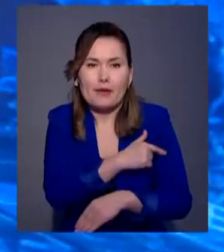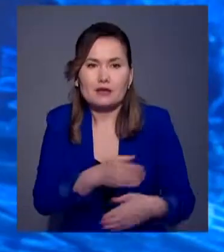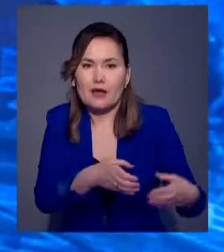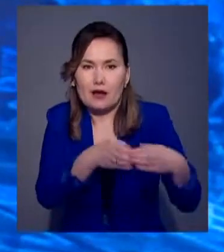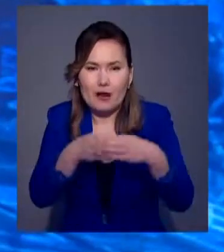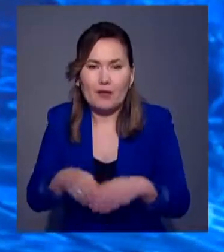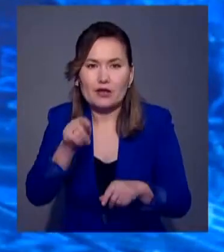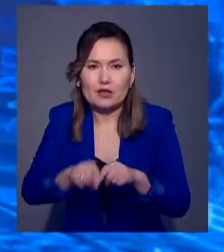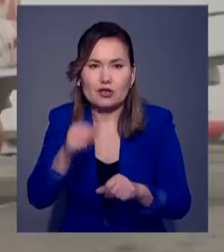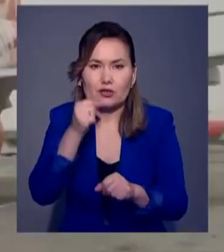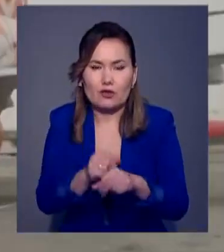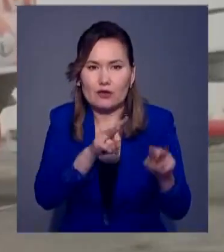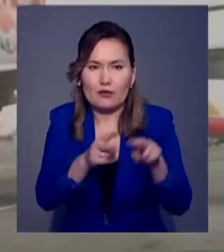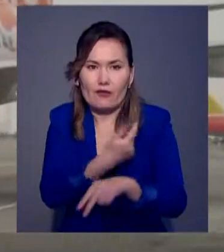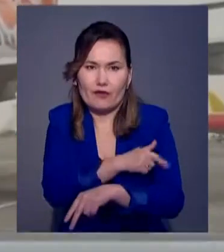тексерістен өтіп жатыр.